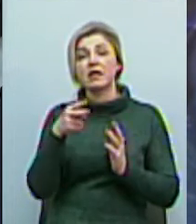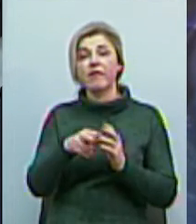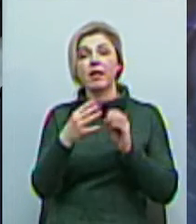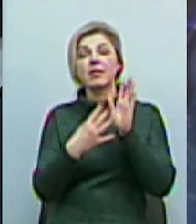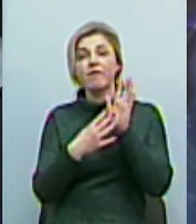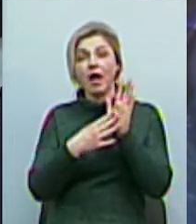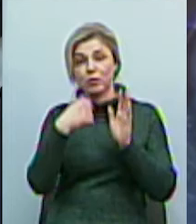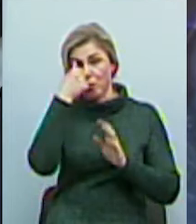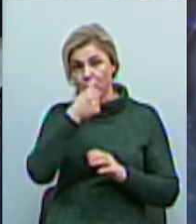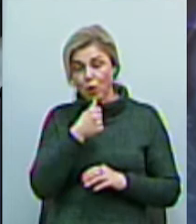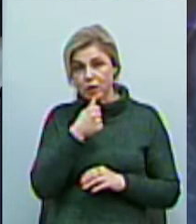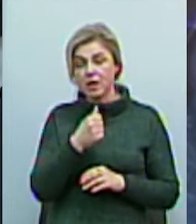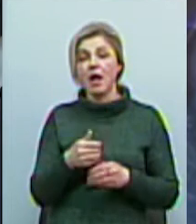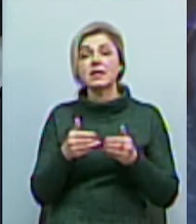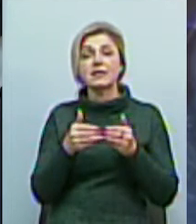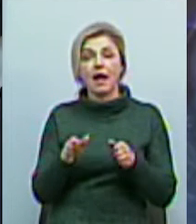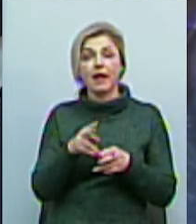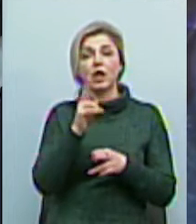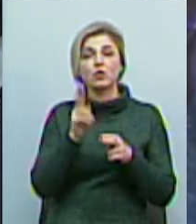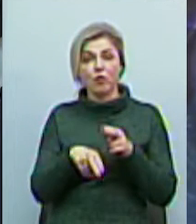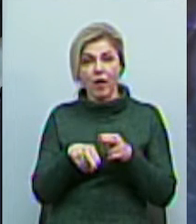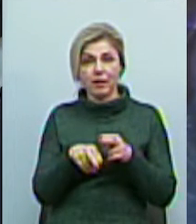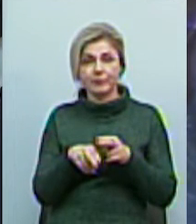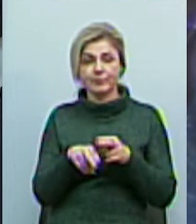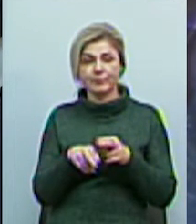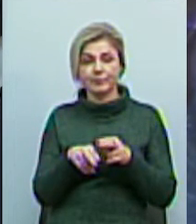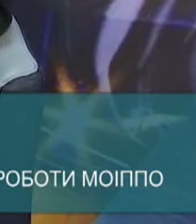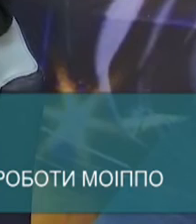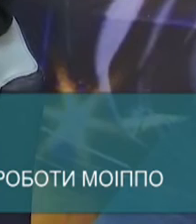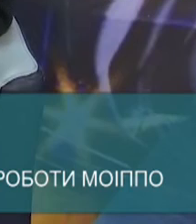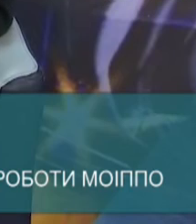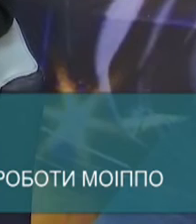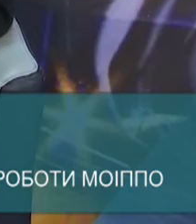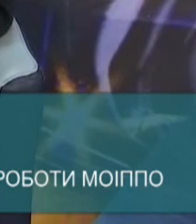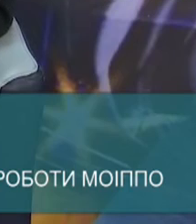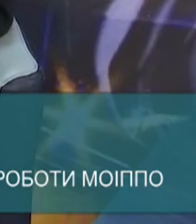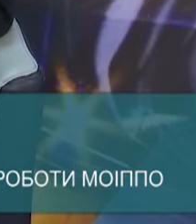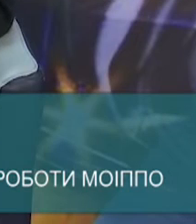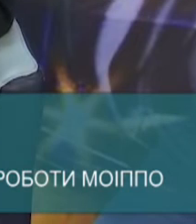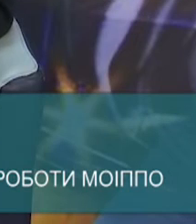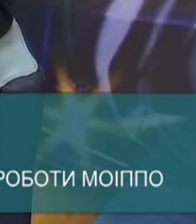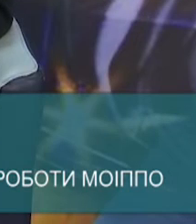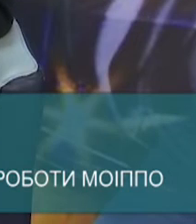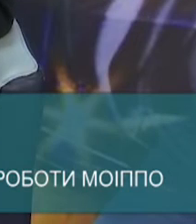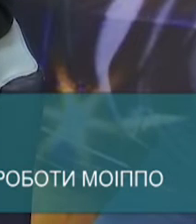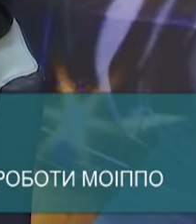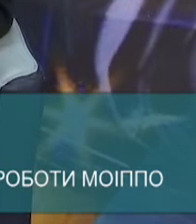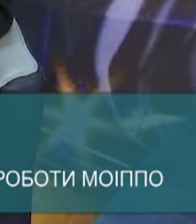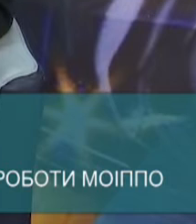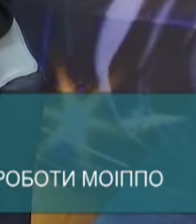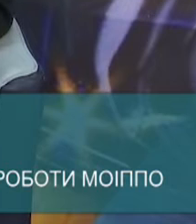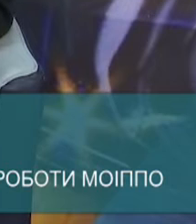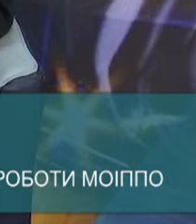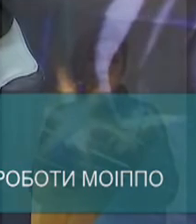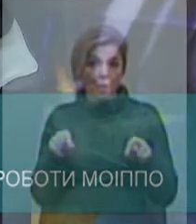році закінчувала наша глядачка,